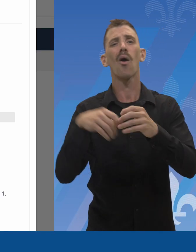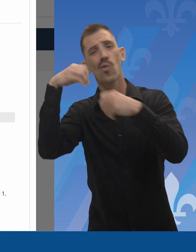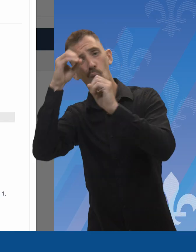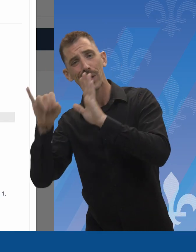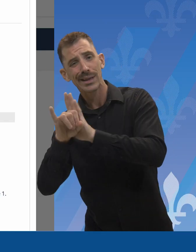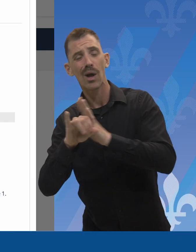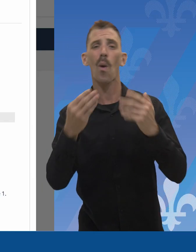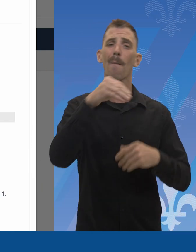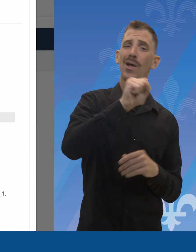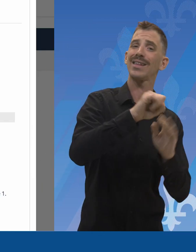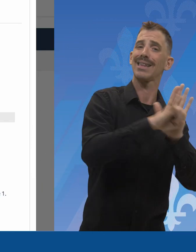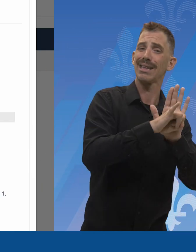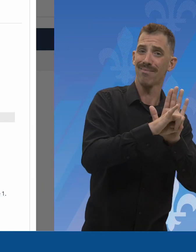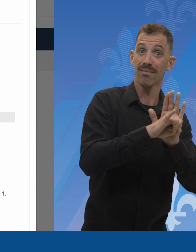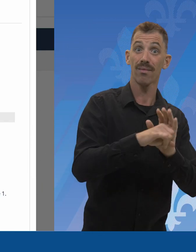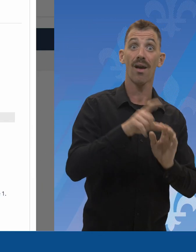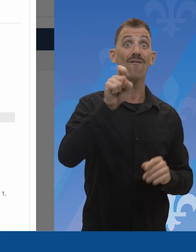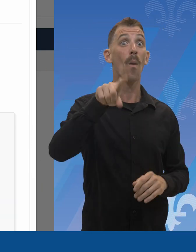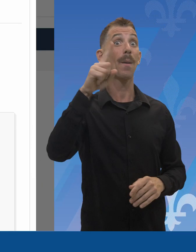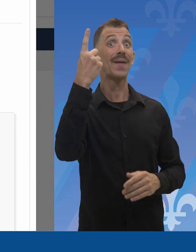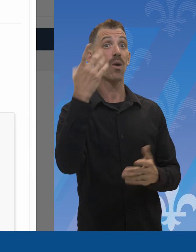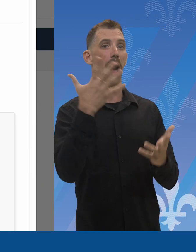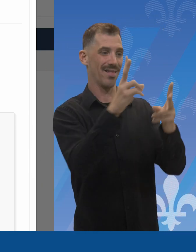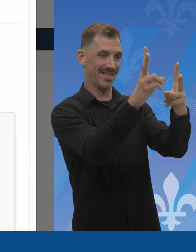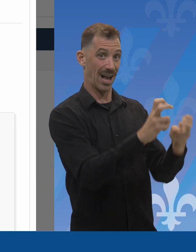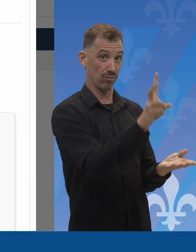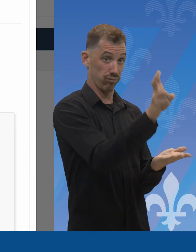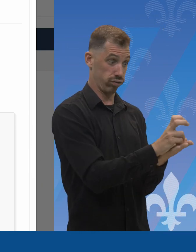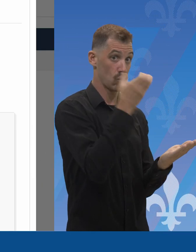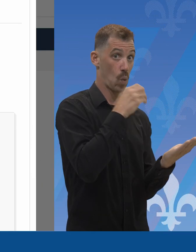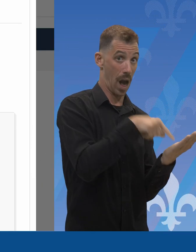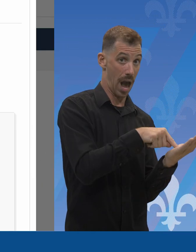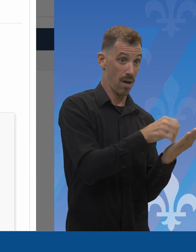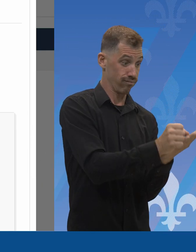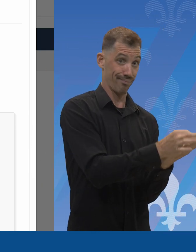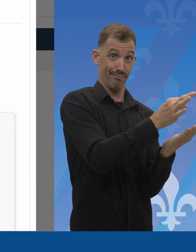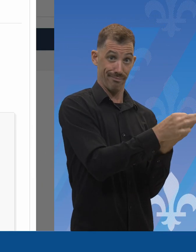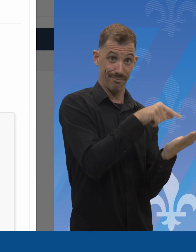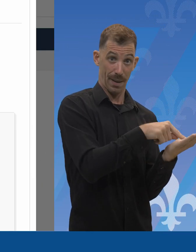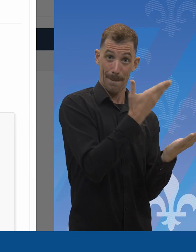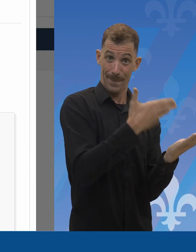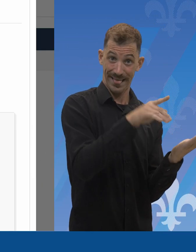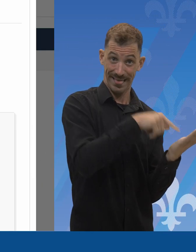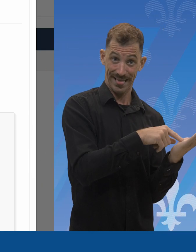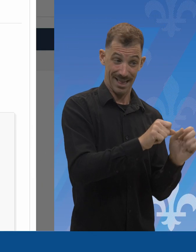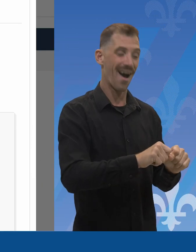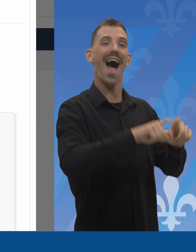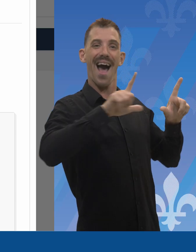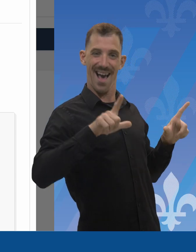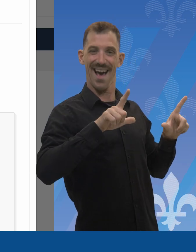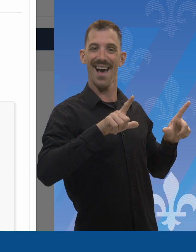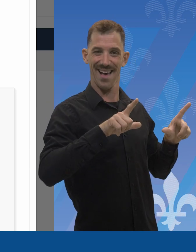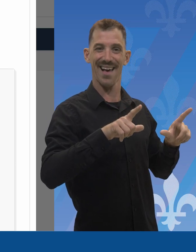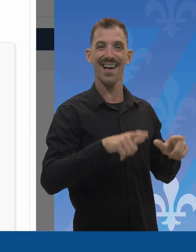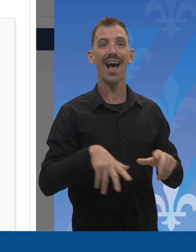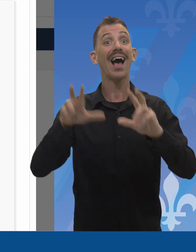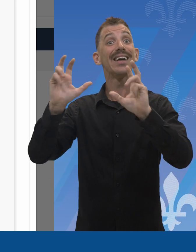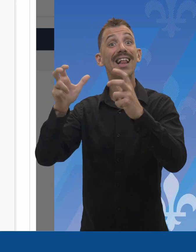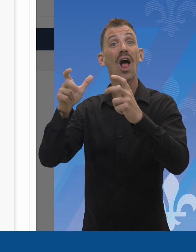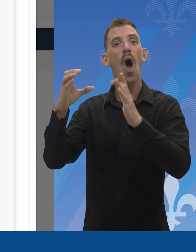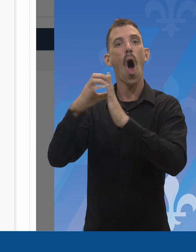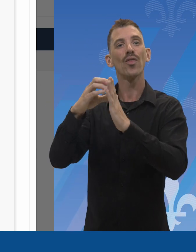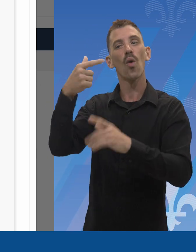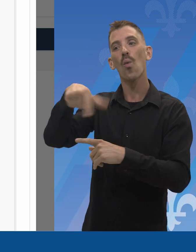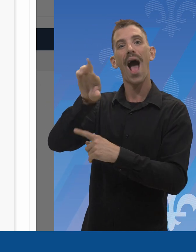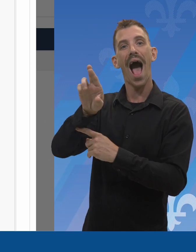mobile, telle que Google Authenticator ou Microsoft Authenticator, vous devez tout d'abord l'installer sur votre téléphone mobile. Une fois